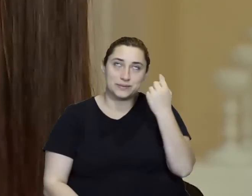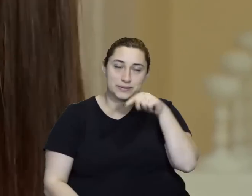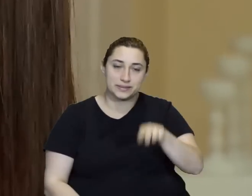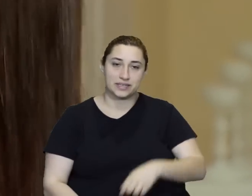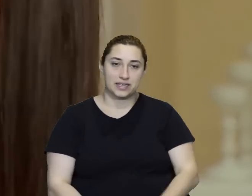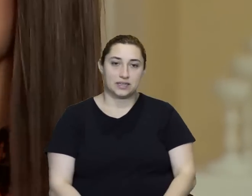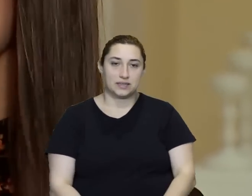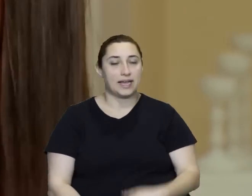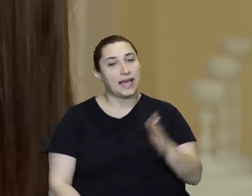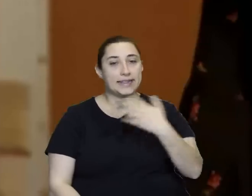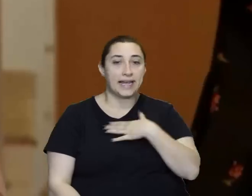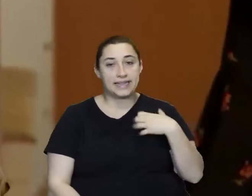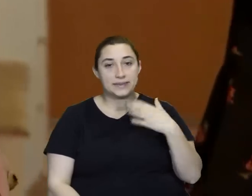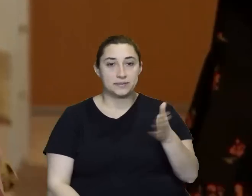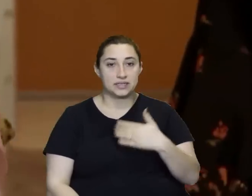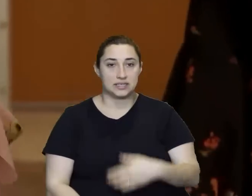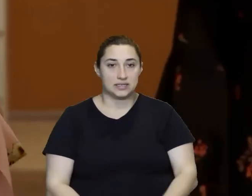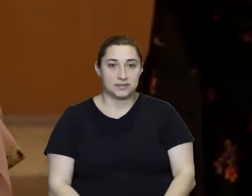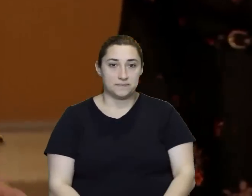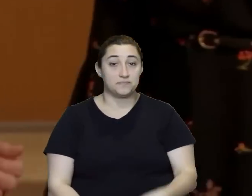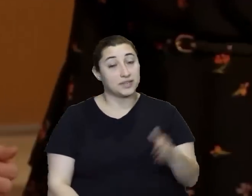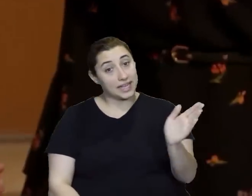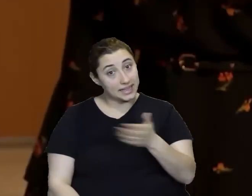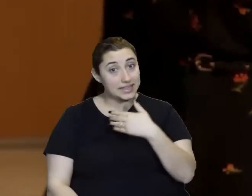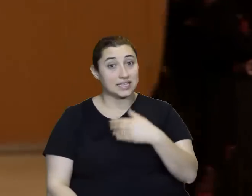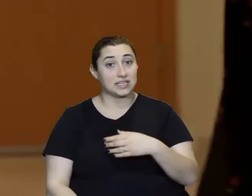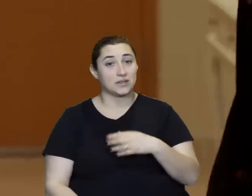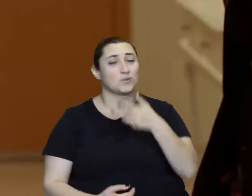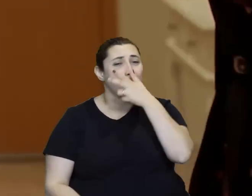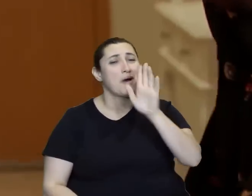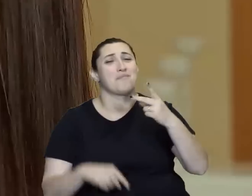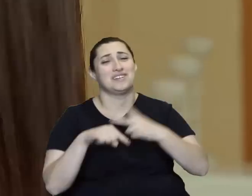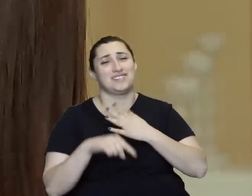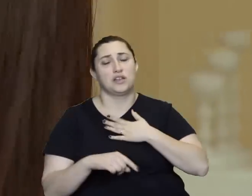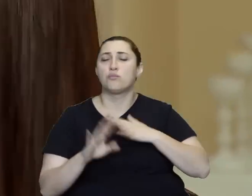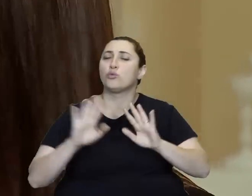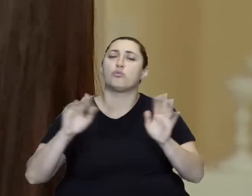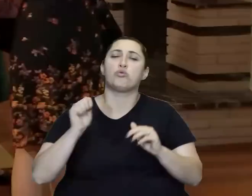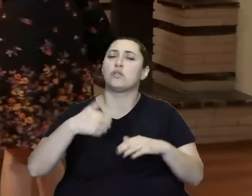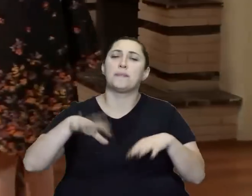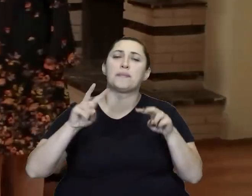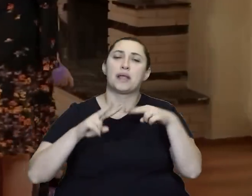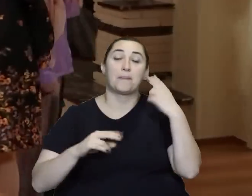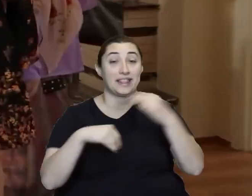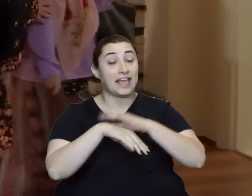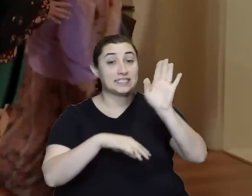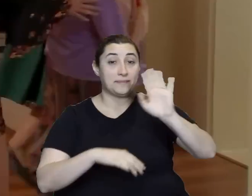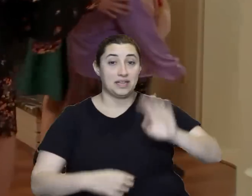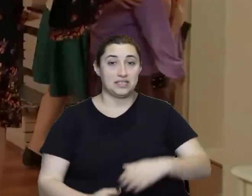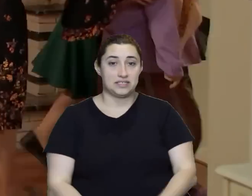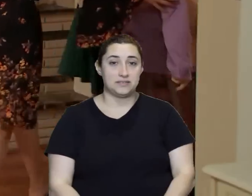işte. Hadi anneciğim. Hadi anneciğim. Kusura bakma Zehra'cığım. Tamam, sorun değil Melike abla. İyi akşamlar